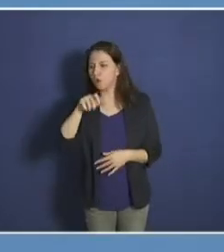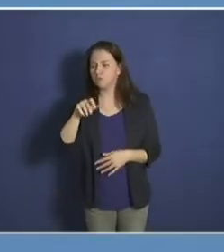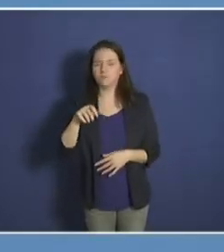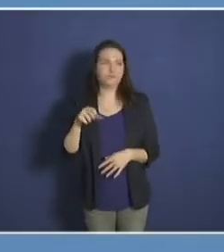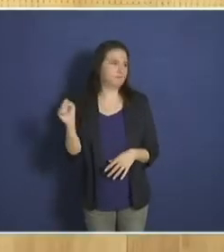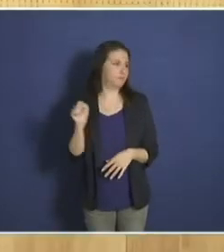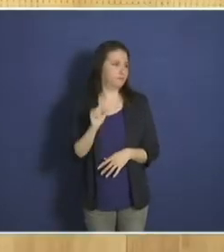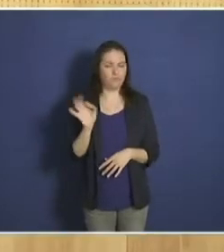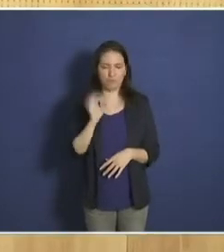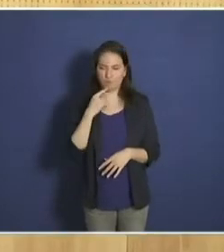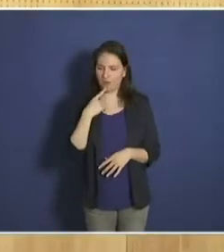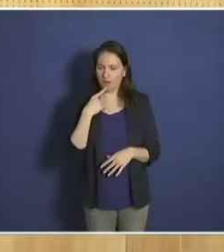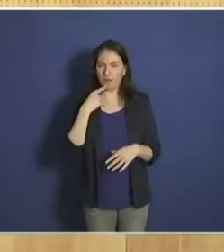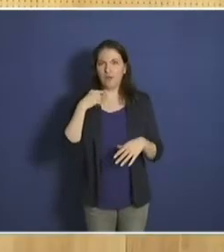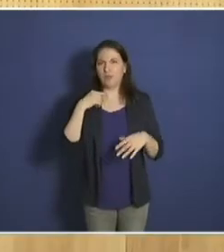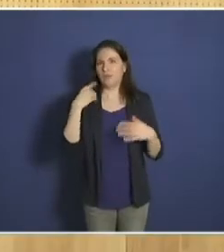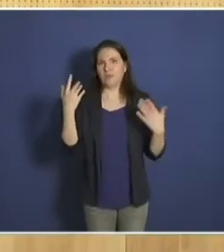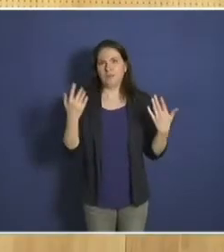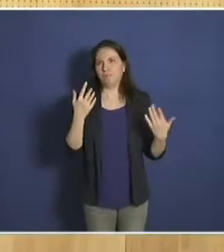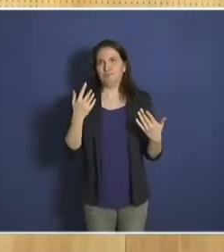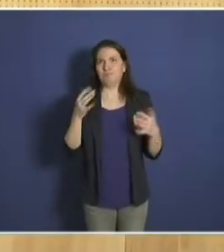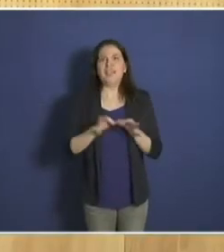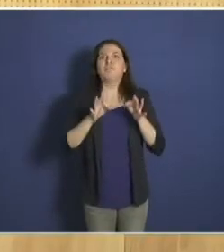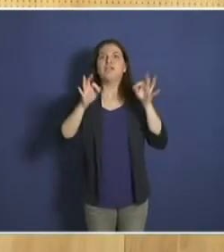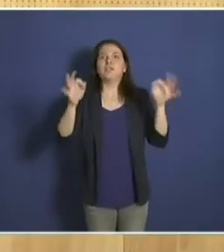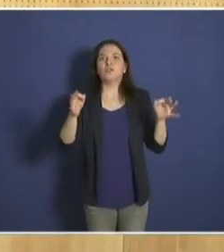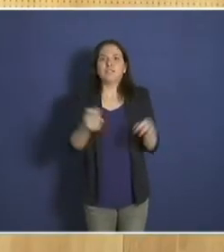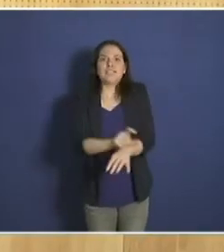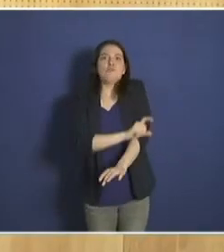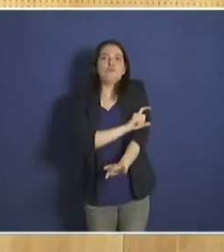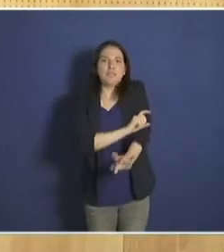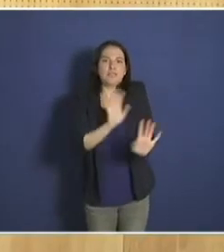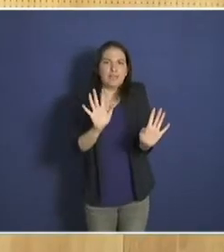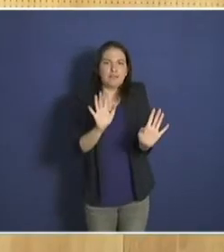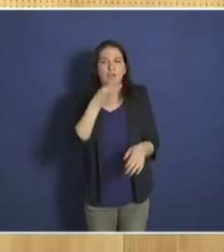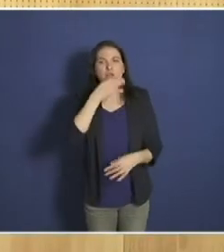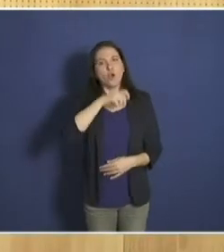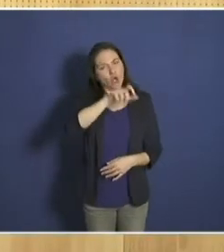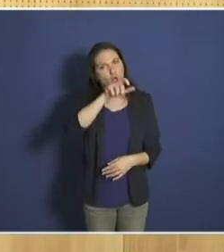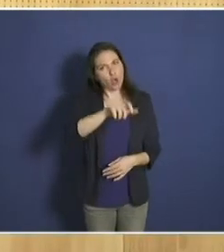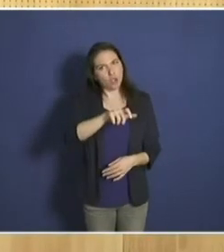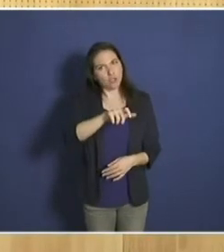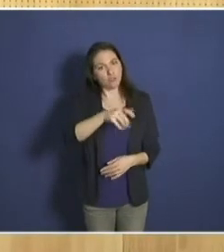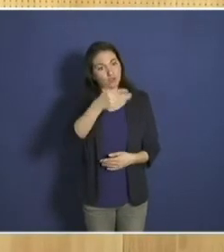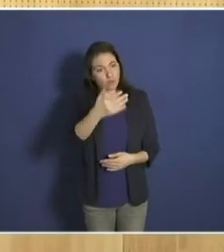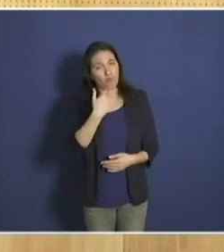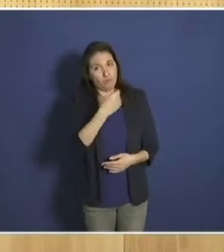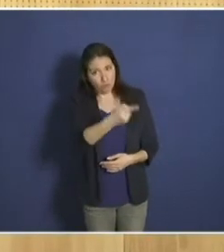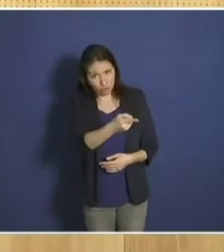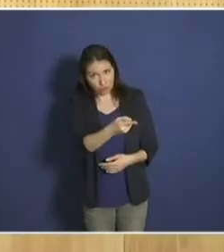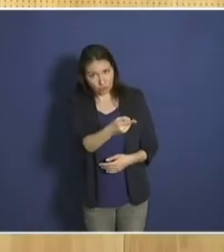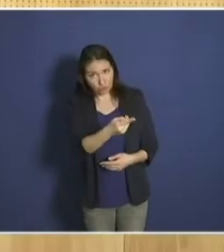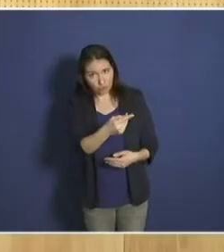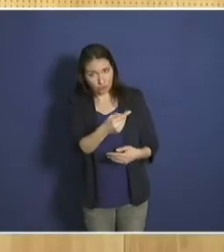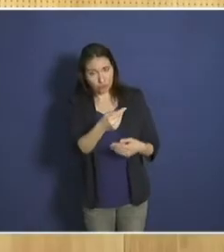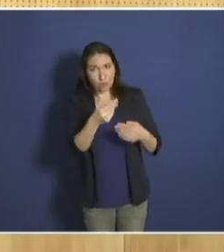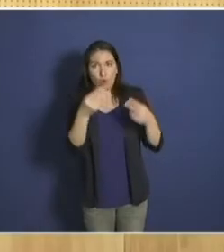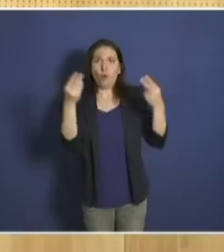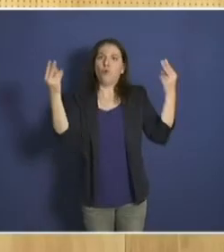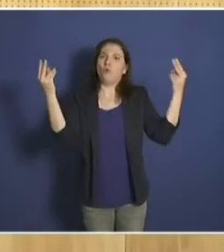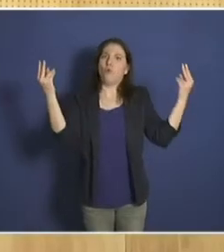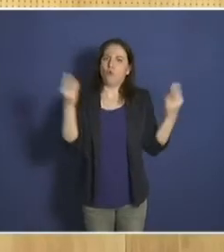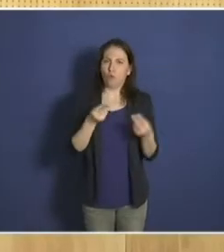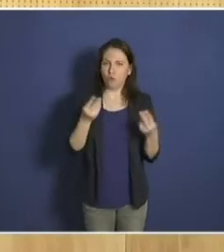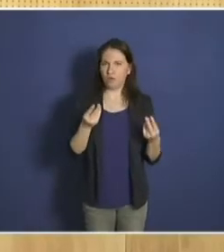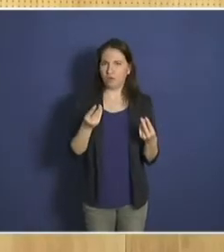schrecklich an das Wort, also zu einer besseren Infektionsimmunität, sage ich mal, jüngerer Altersgruppen zu kommen. oder will